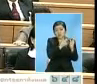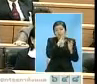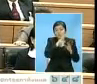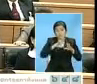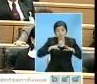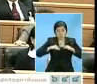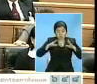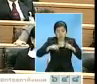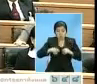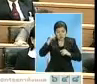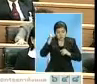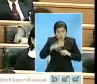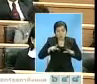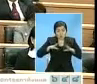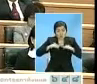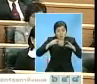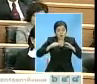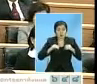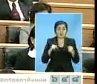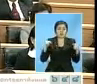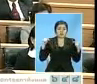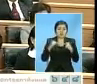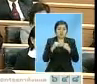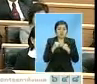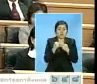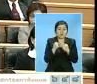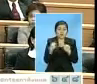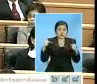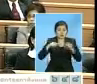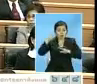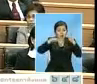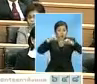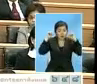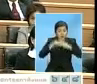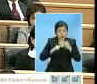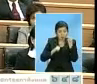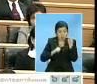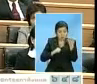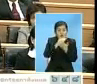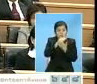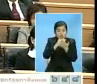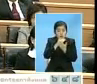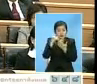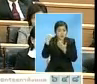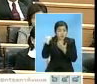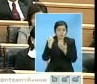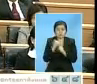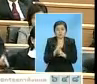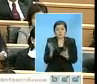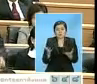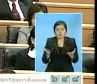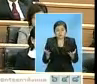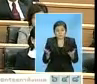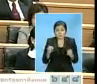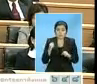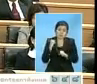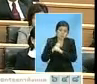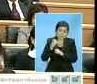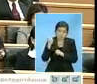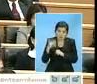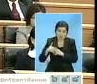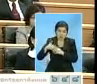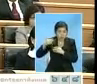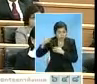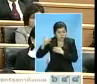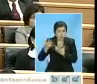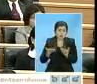ชอบต้องไม่เห็นชอบด้วยคะแนนเสียงเกินกึ่งหนึ่งก็คือ251ทีนี้ทำไงฮะเดินหน้าก็ไม่ได้